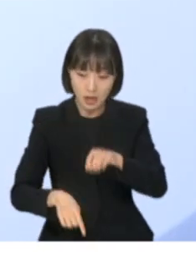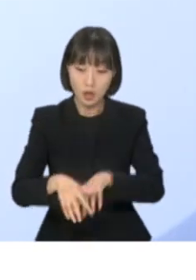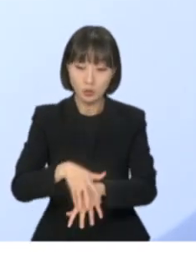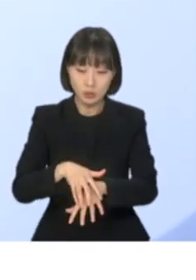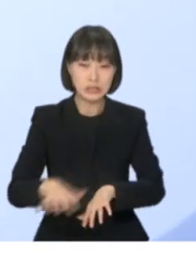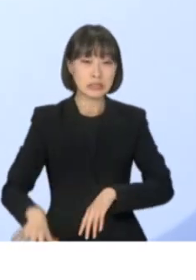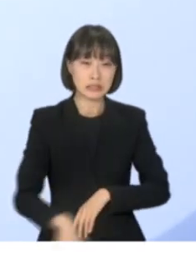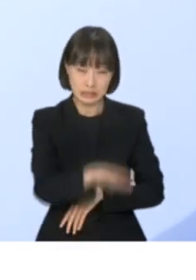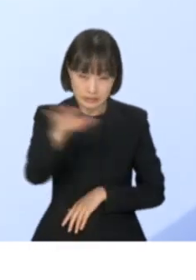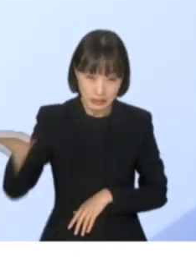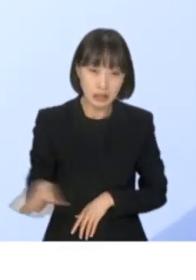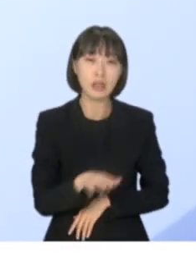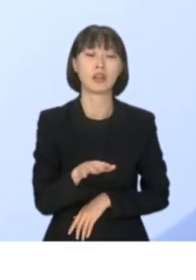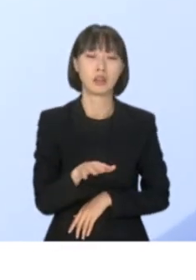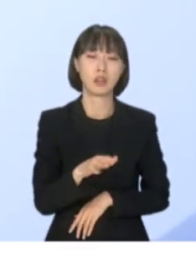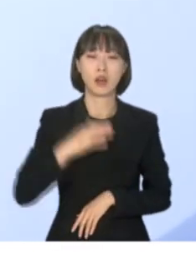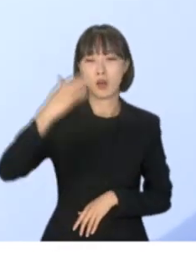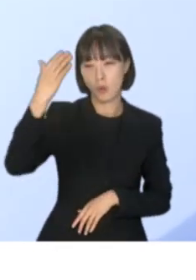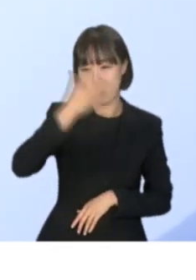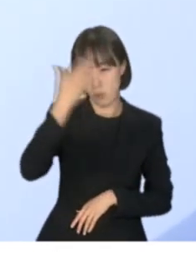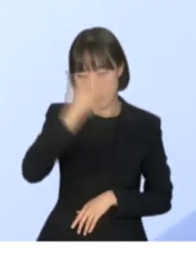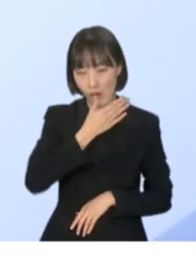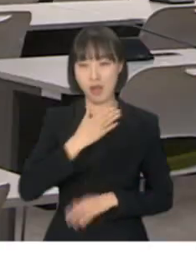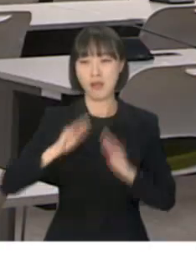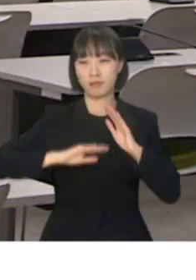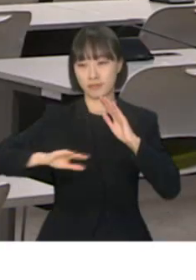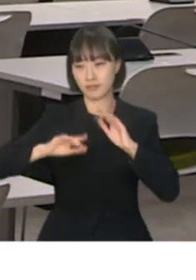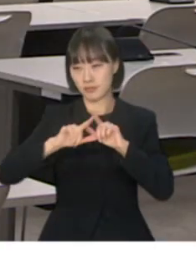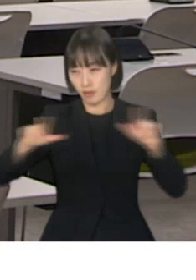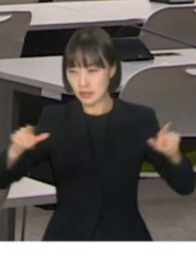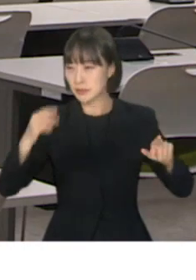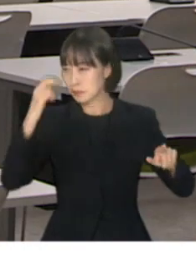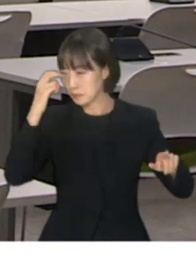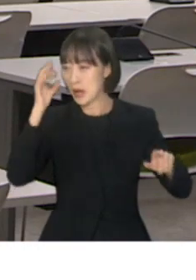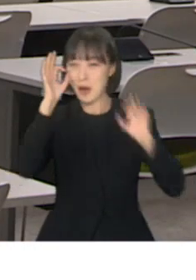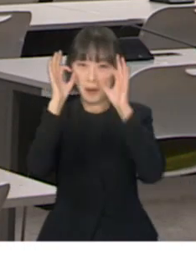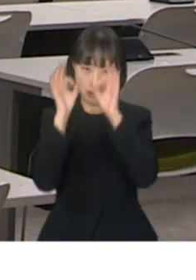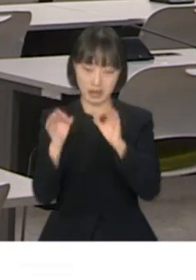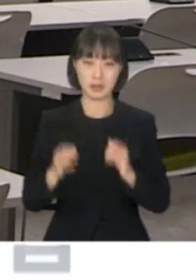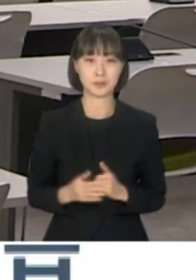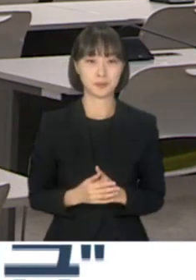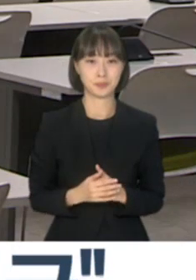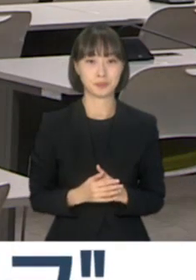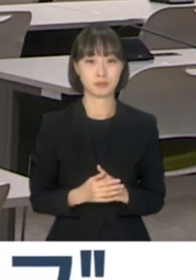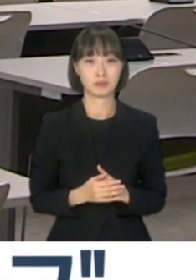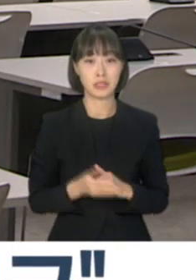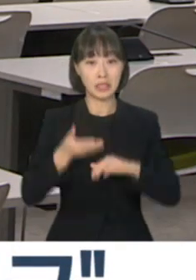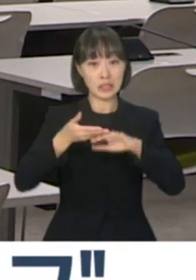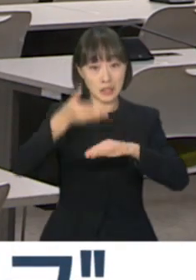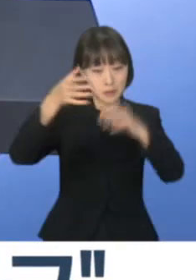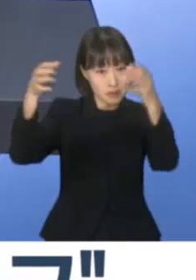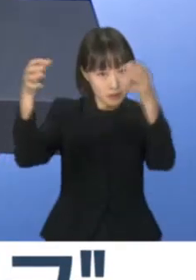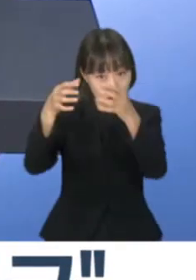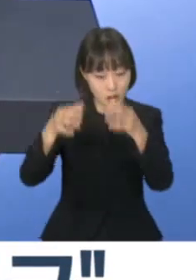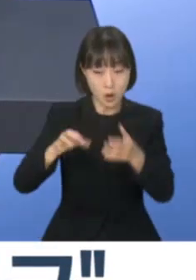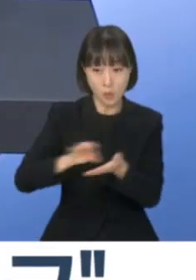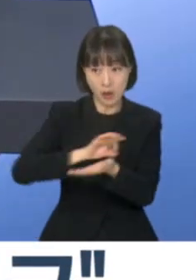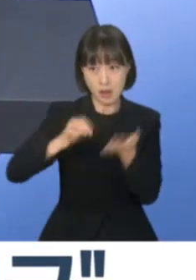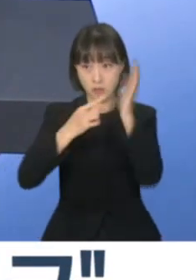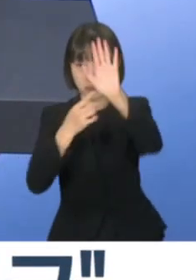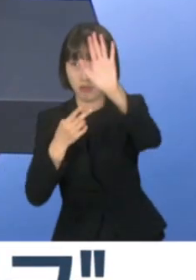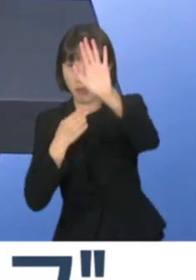공공성과 투명성을 확보하기 위한 것입니다. 특히 상급단체가 회계 공시를 하지